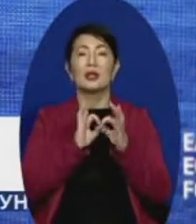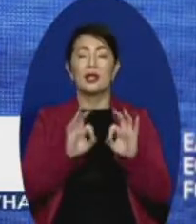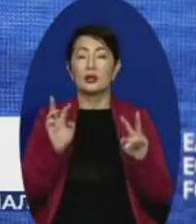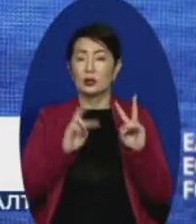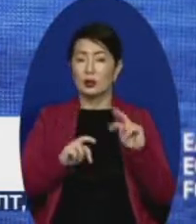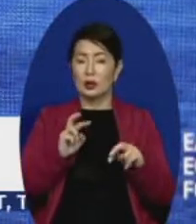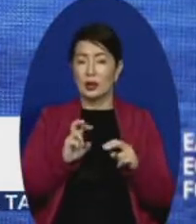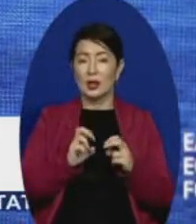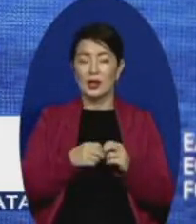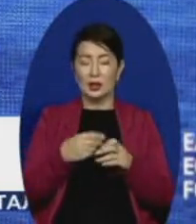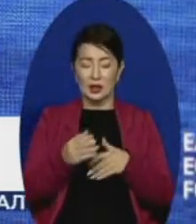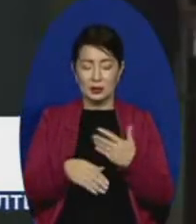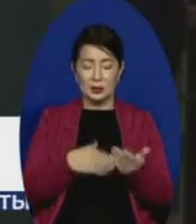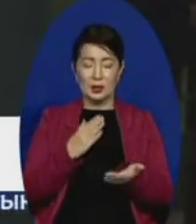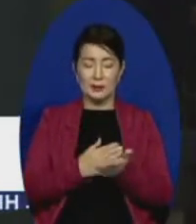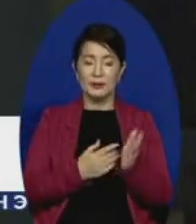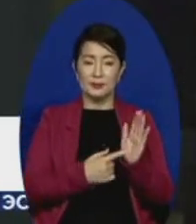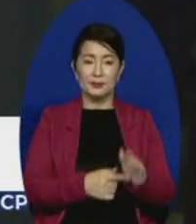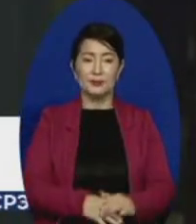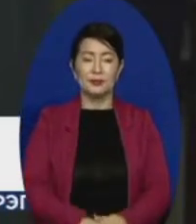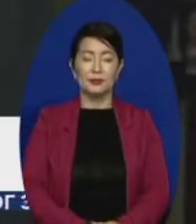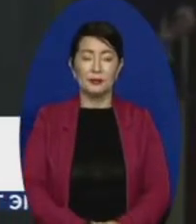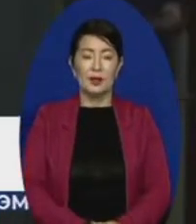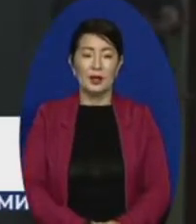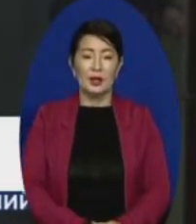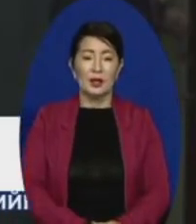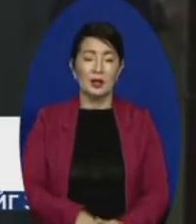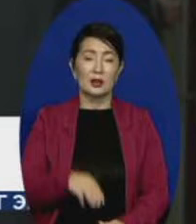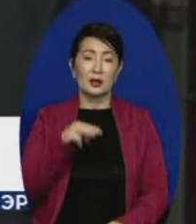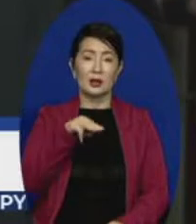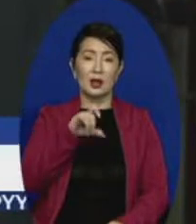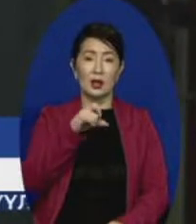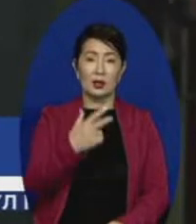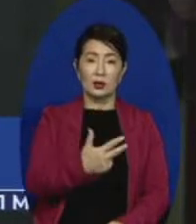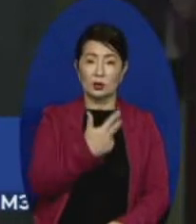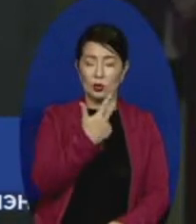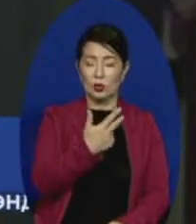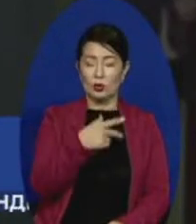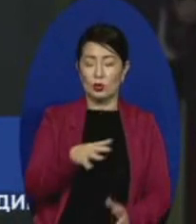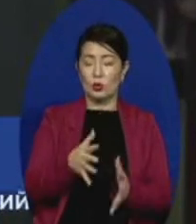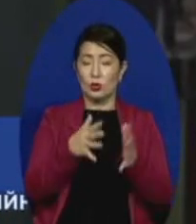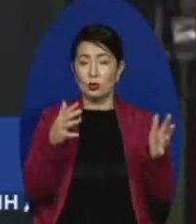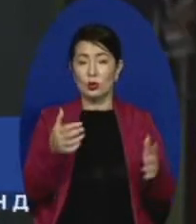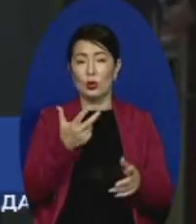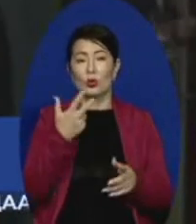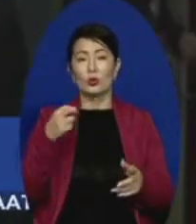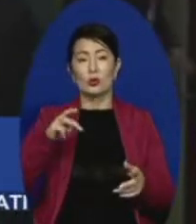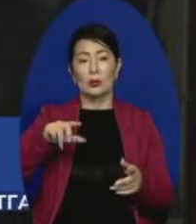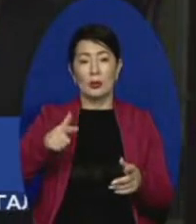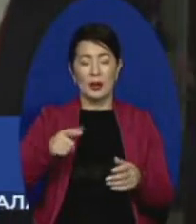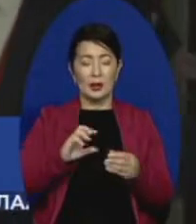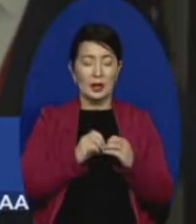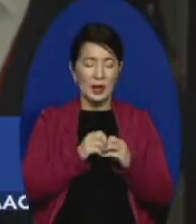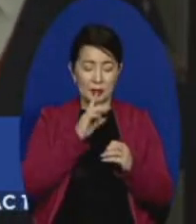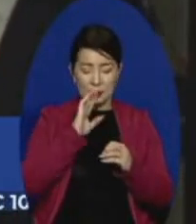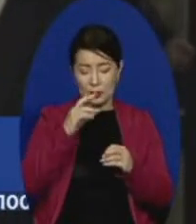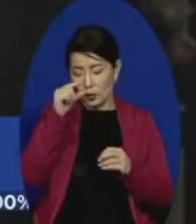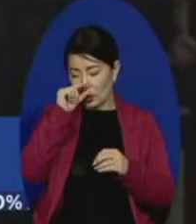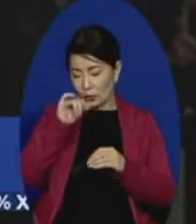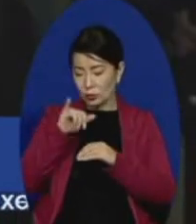наривчласан судалгаануудаа бид нар авч ирсэн байгаа. Тэгээд зурв. Би өргөтгөл 300 мегаваттэр нэмэгдүүлэх ажлыг Оросын холбооны